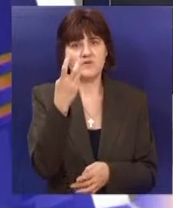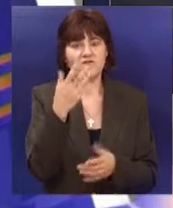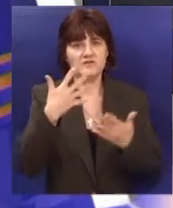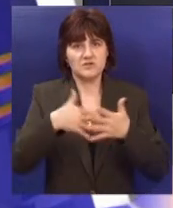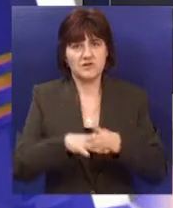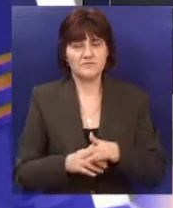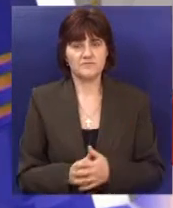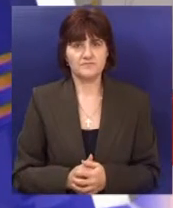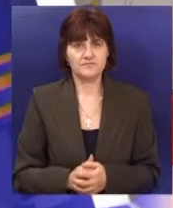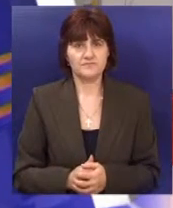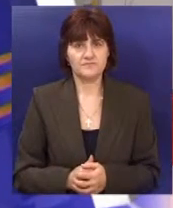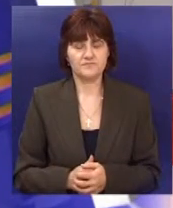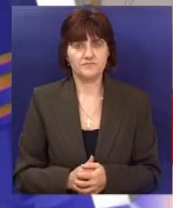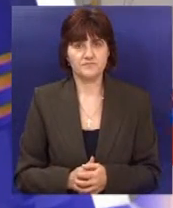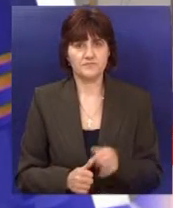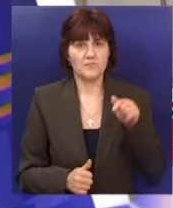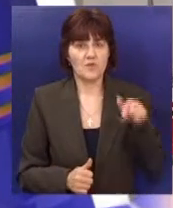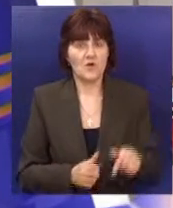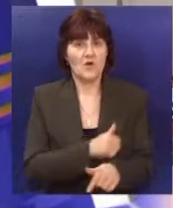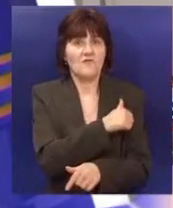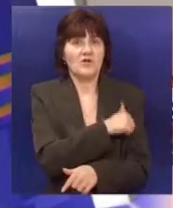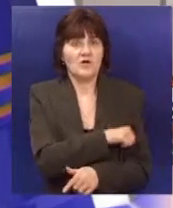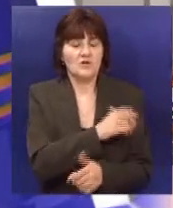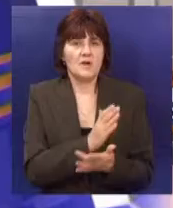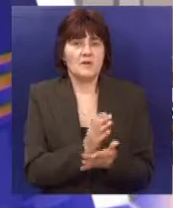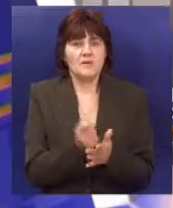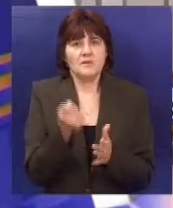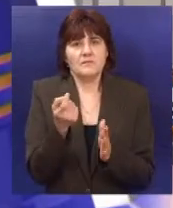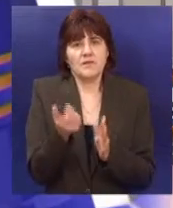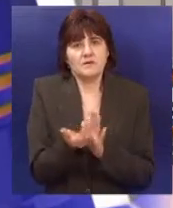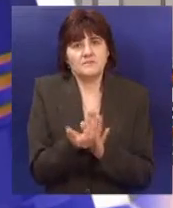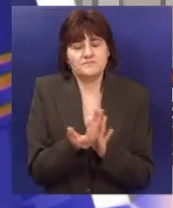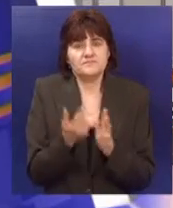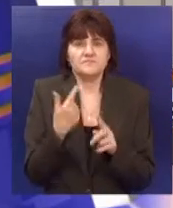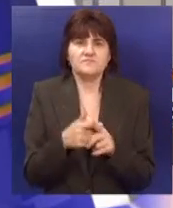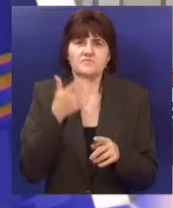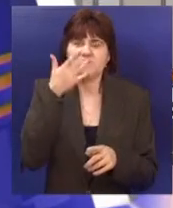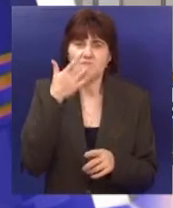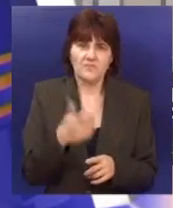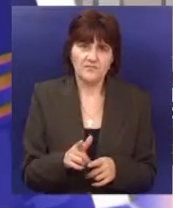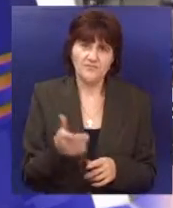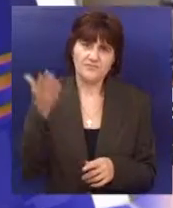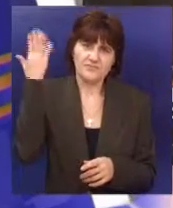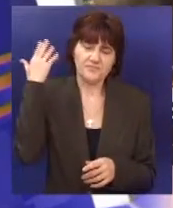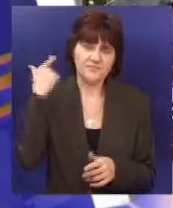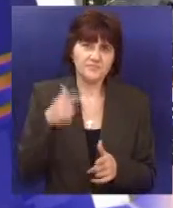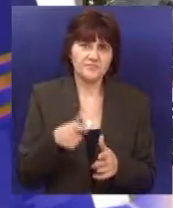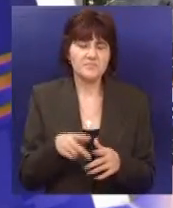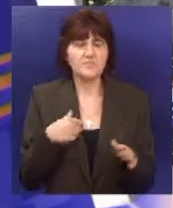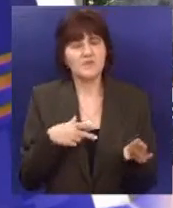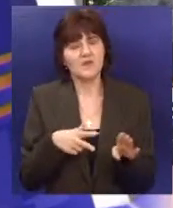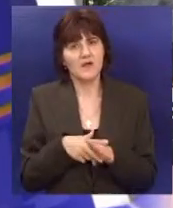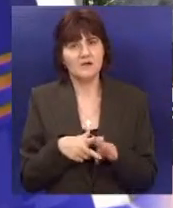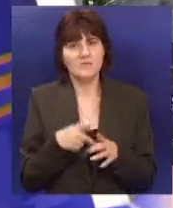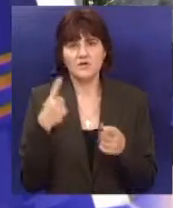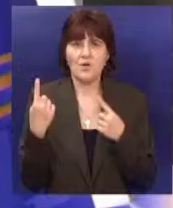200 izlagača. Odlučeno je da se ove godine sajam organizuje nešto ranije nego inače, pre svega zbog velikih vrućina koje su ranije